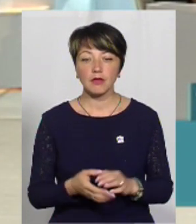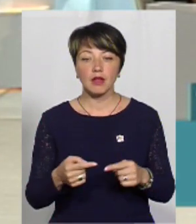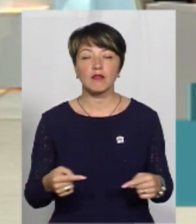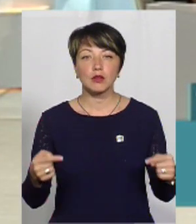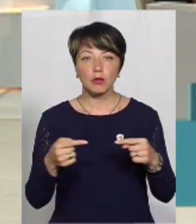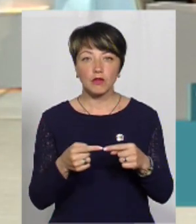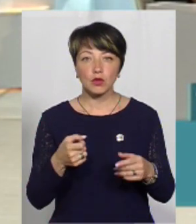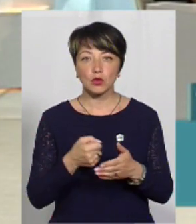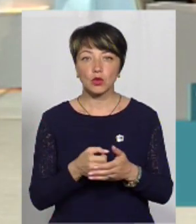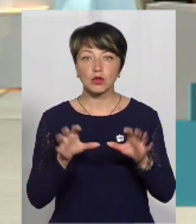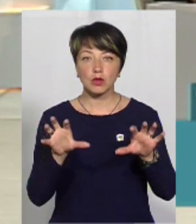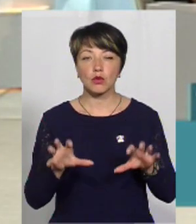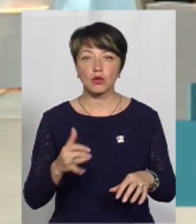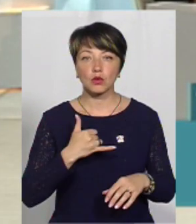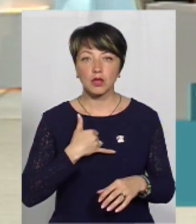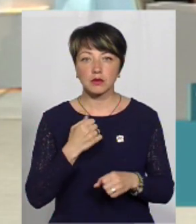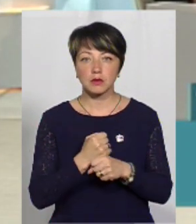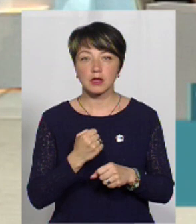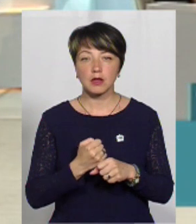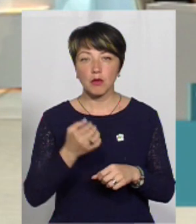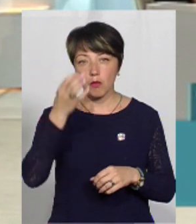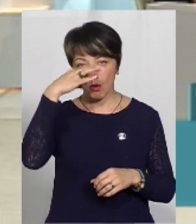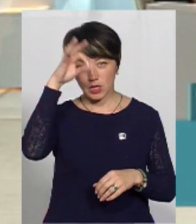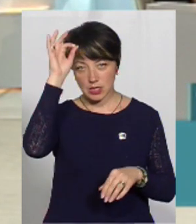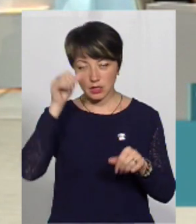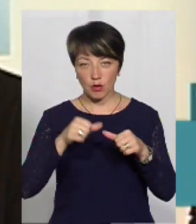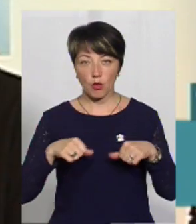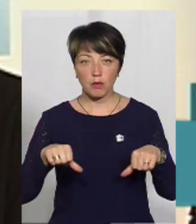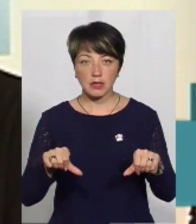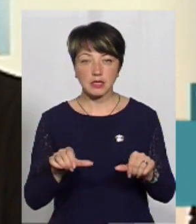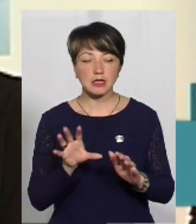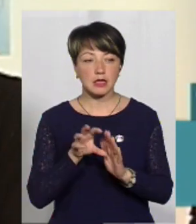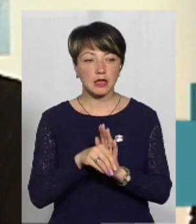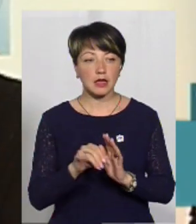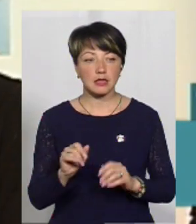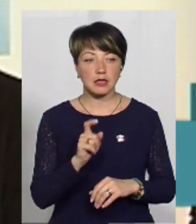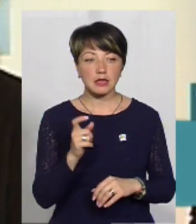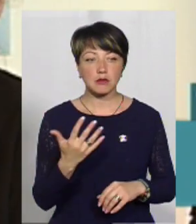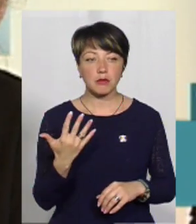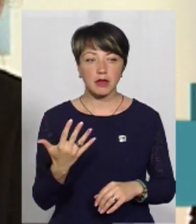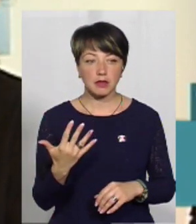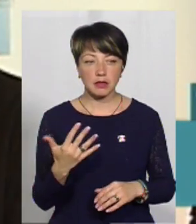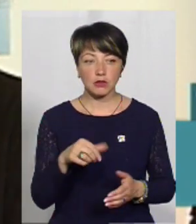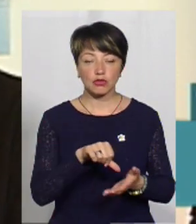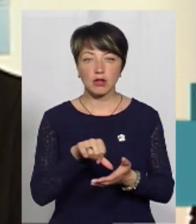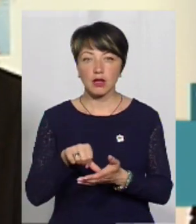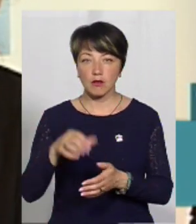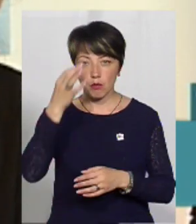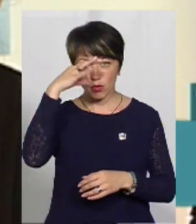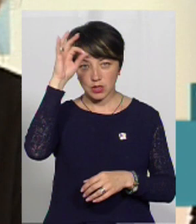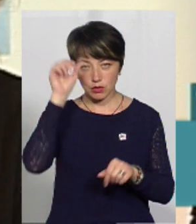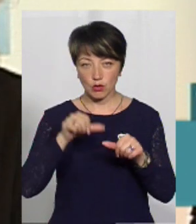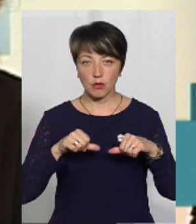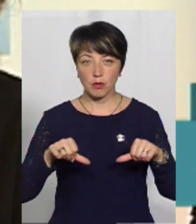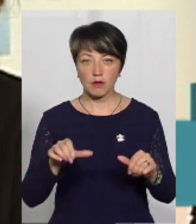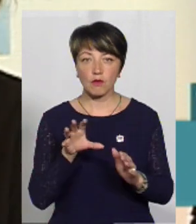до закону про національну поліцію. У нас є, функціонує поліцейська комісія, так, яка складається із 5 членів поліцейської комісії, до якої